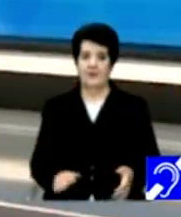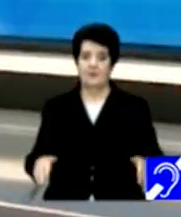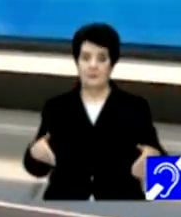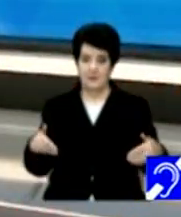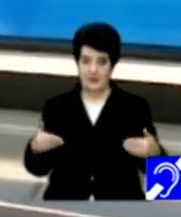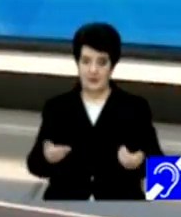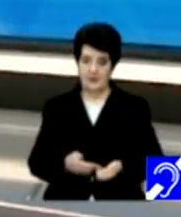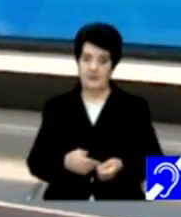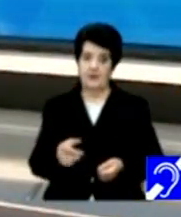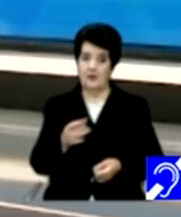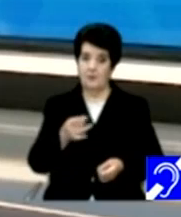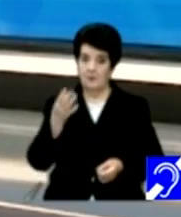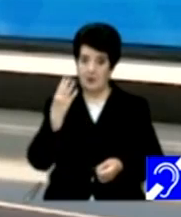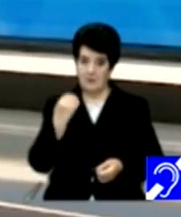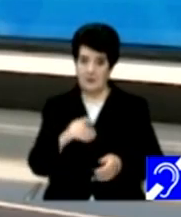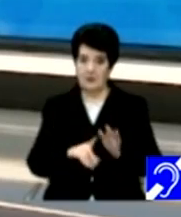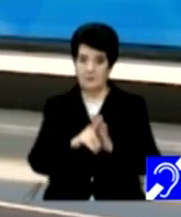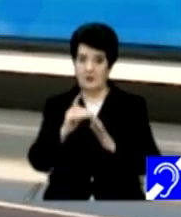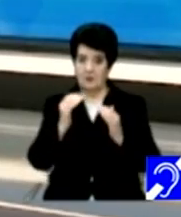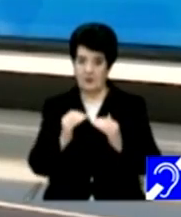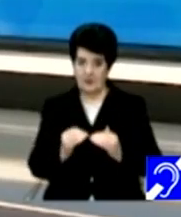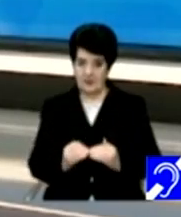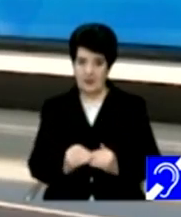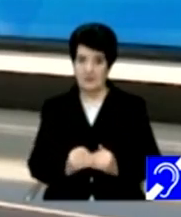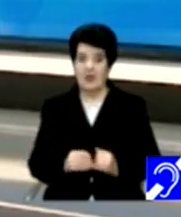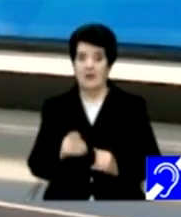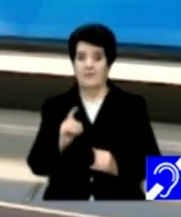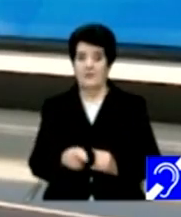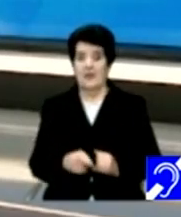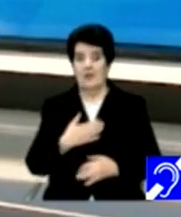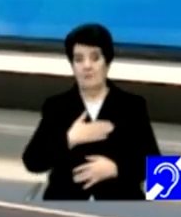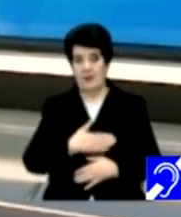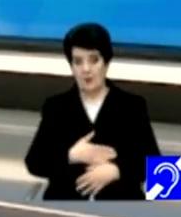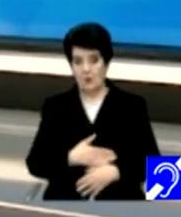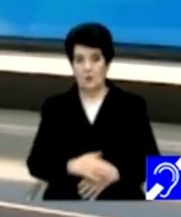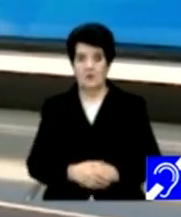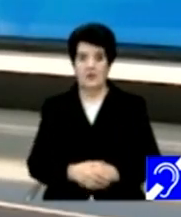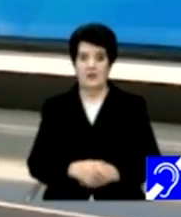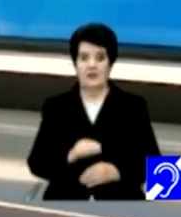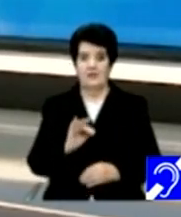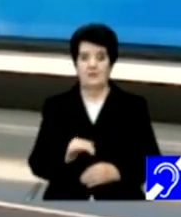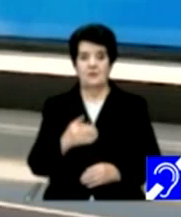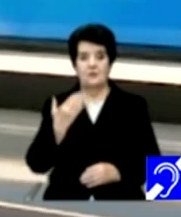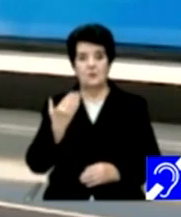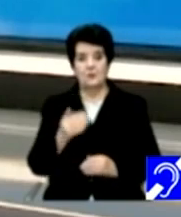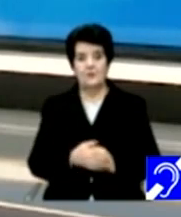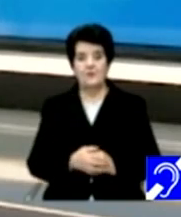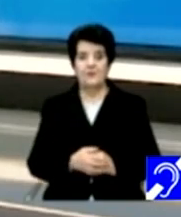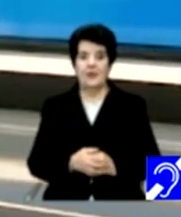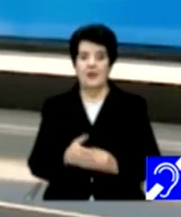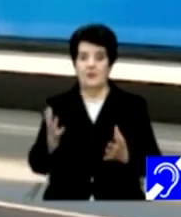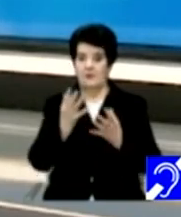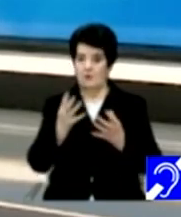Bine v-am găsit! În Republica Moldova temperaturile scad treptat, însă vremea devine plăcută și norii se risipesc ușor. Pe parcursul